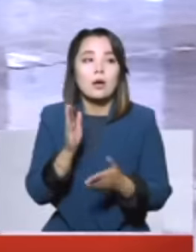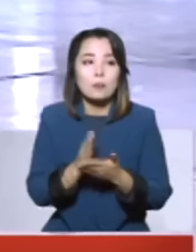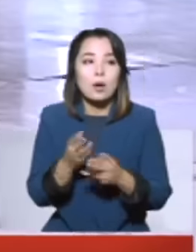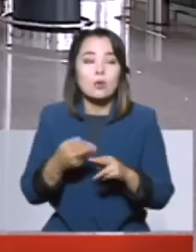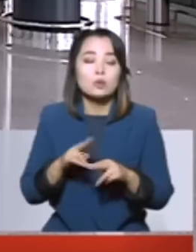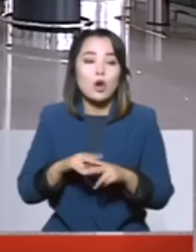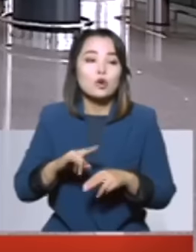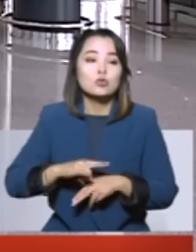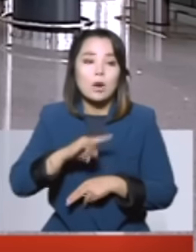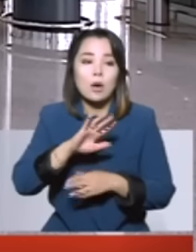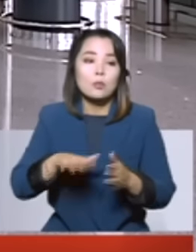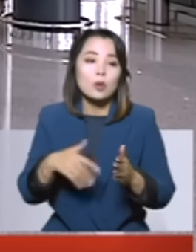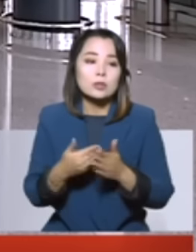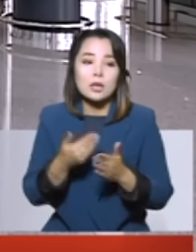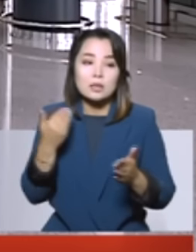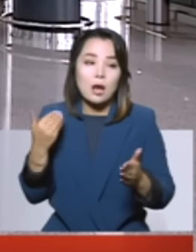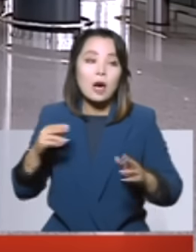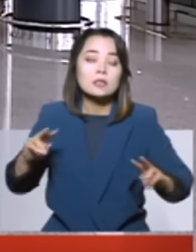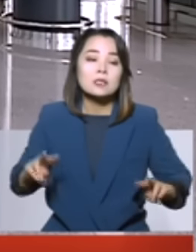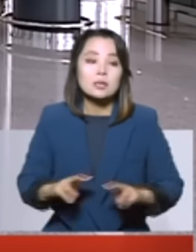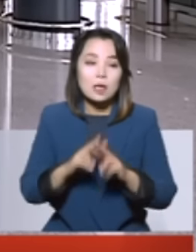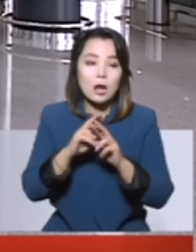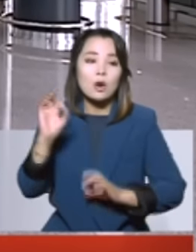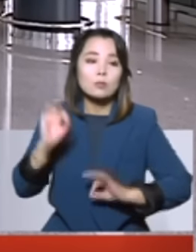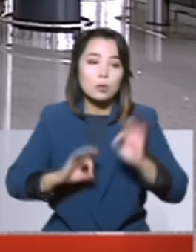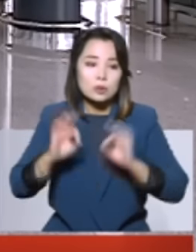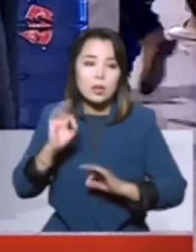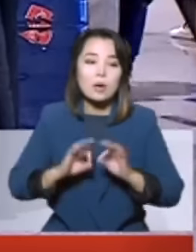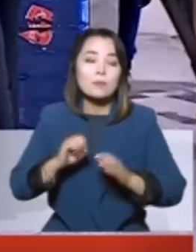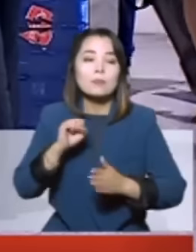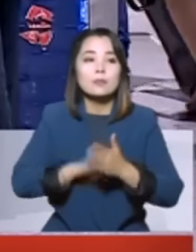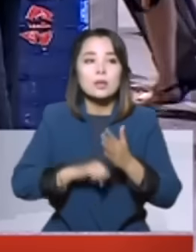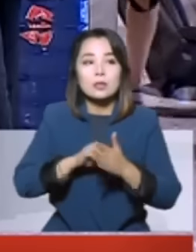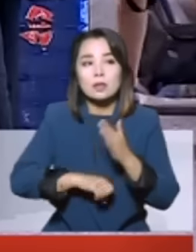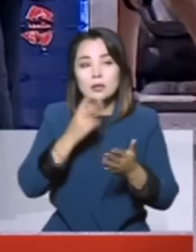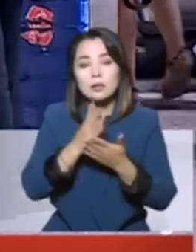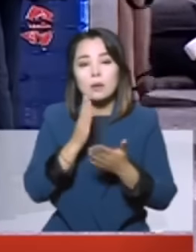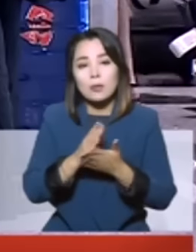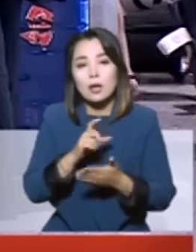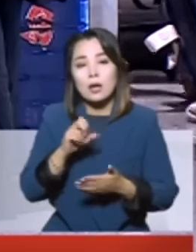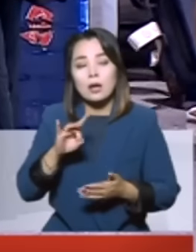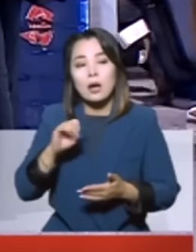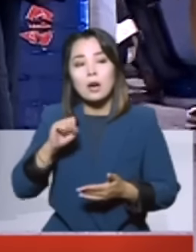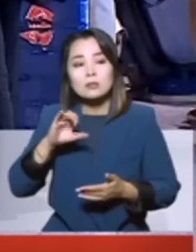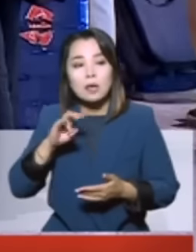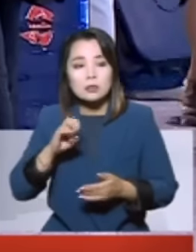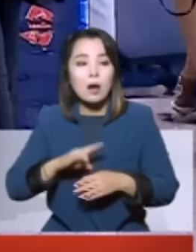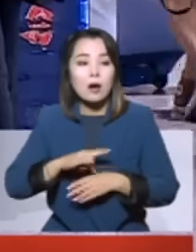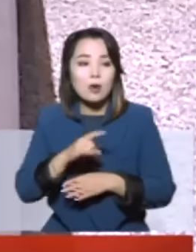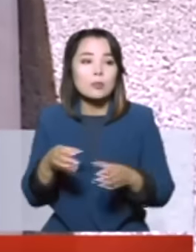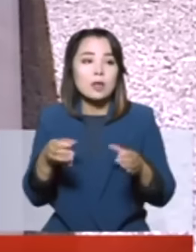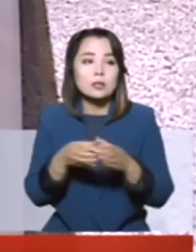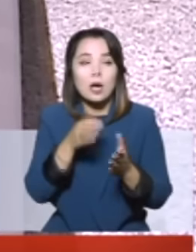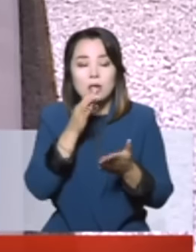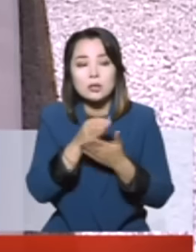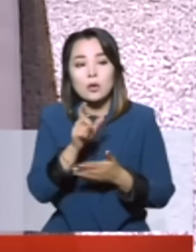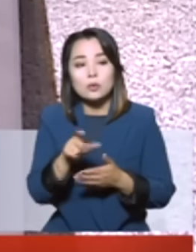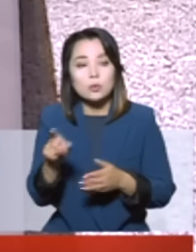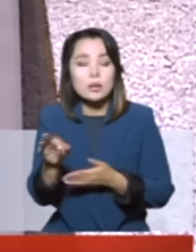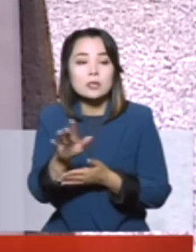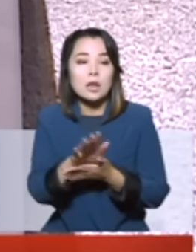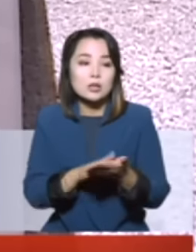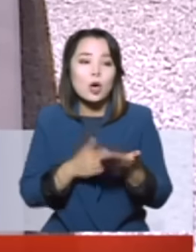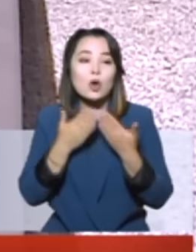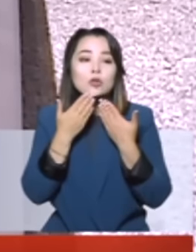Бұл ұшақтарға бұған дейін Астанада жауған бұршақ зақым келтірген. Air Астана әуе компаниясы барлық қолайсыз үшін жолаушылардан кешірім